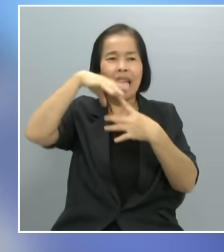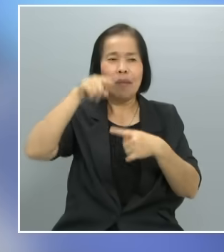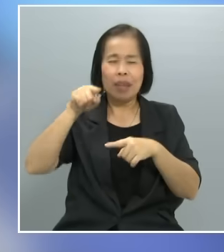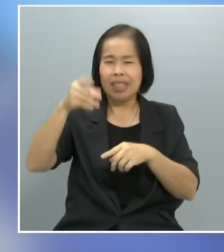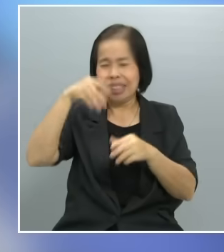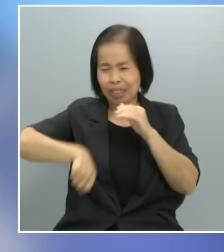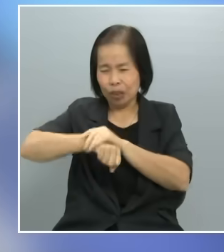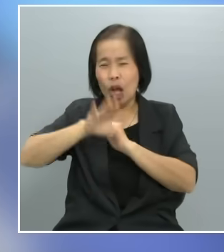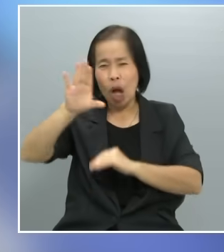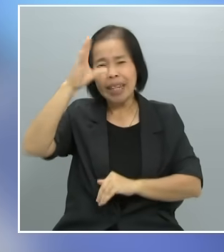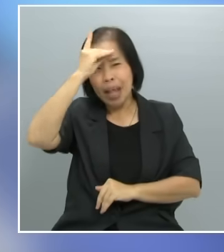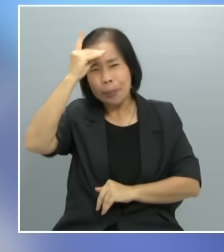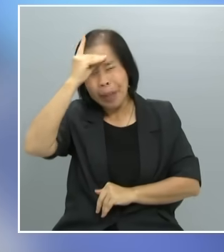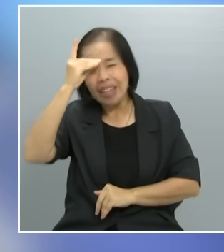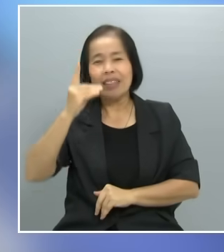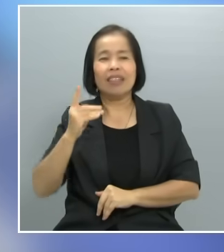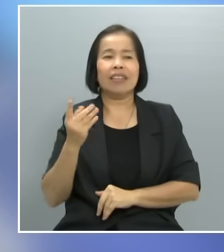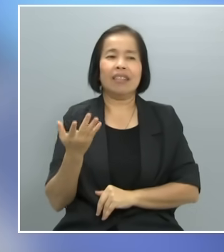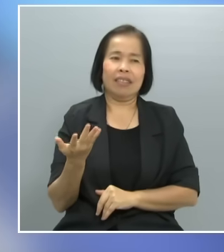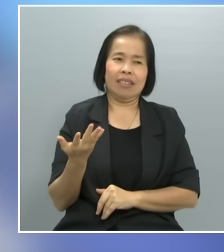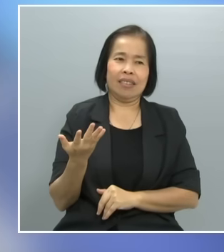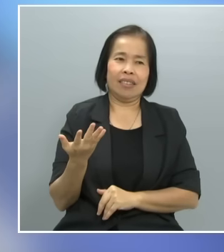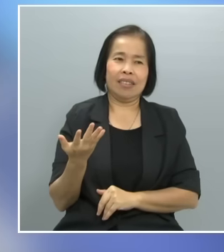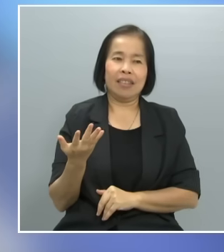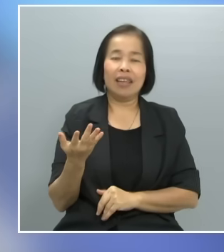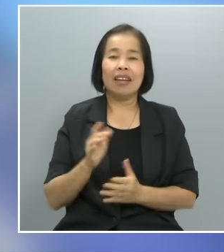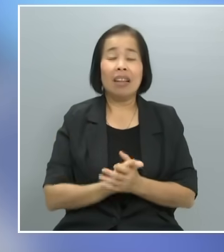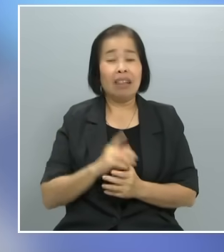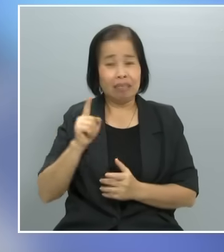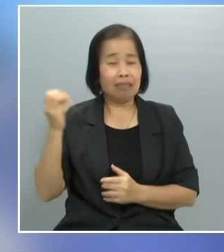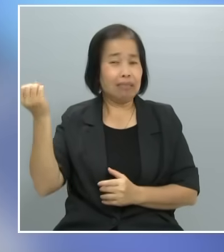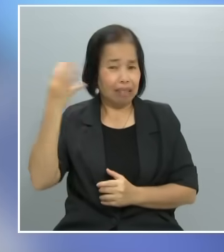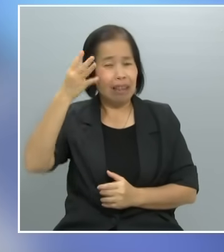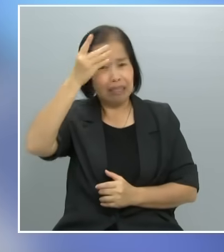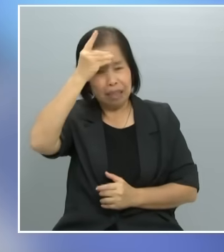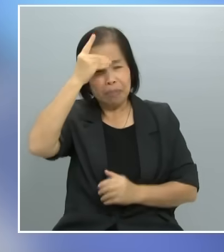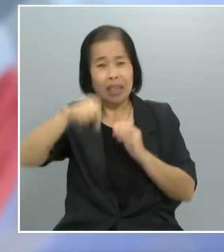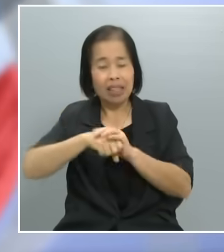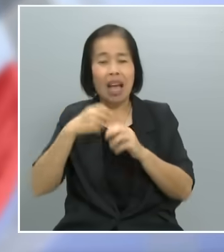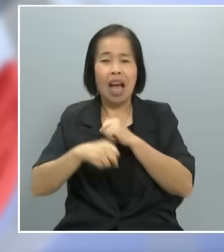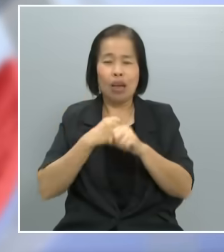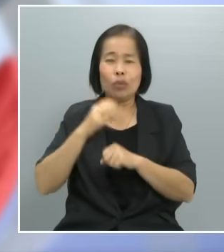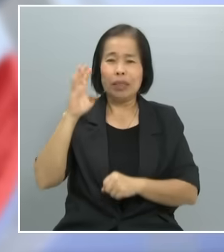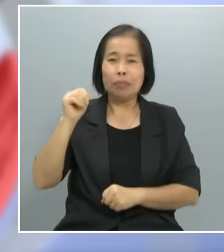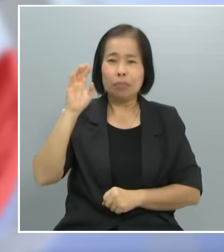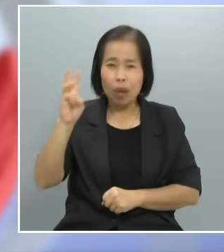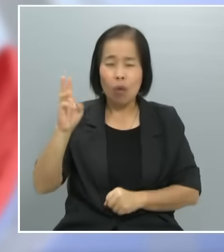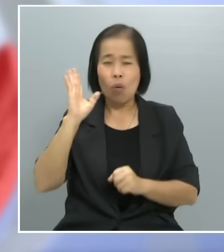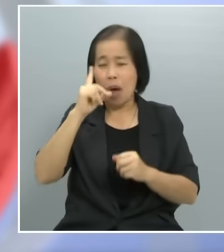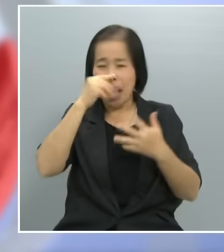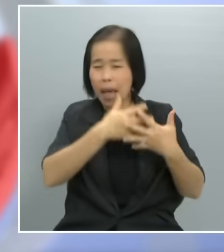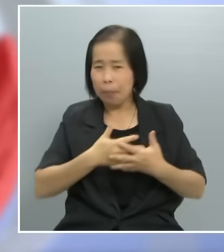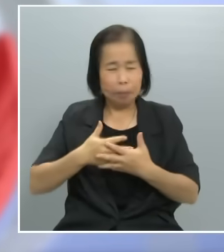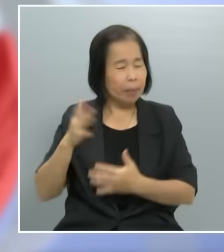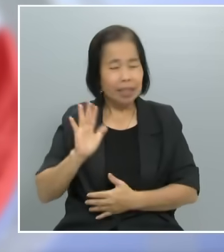นะเนี่ยครับแล้วโอ้โหเขาเป็นคนที่โด่งดังมาก ค่ะ นะแล้วอายุเขา46แล้วไม่ใช่ชาวอเมริกันนะครับ